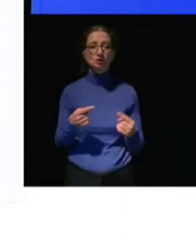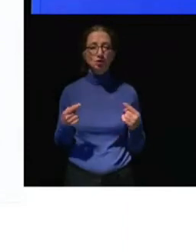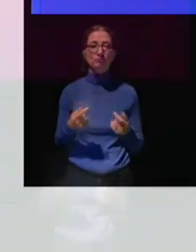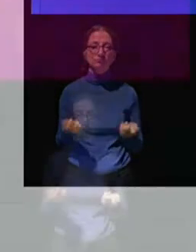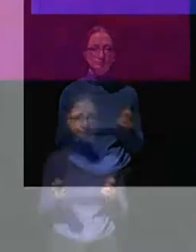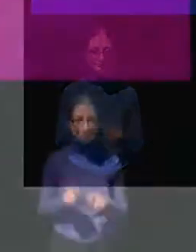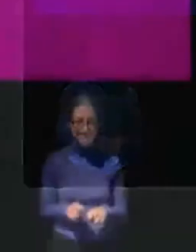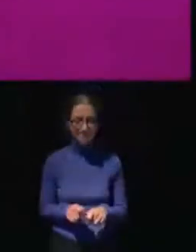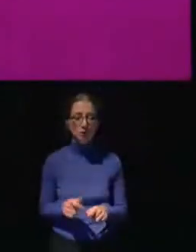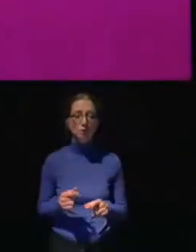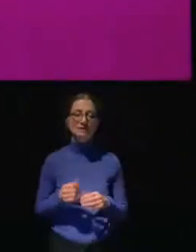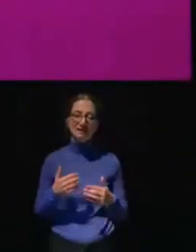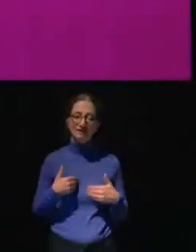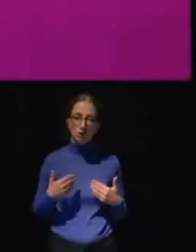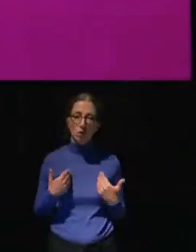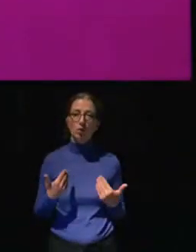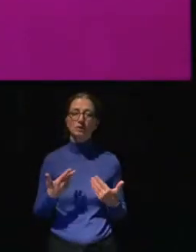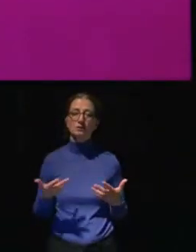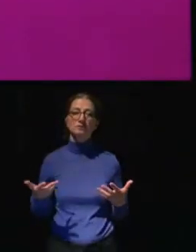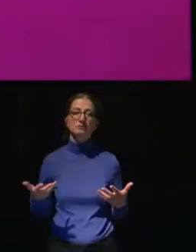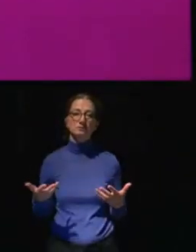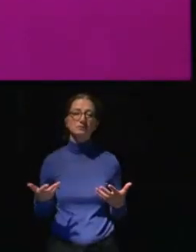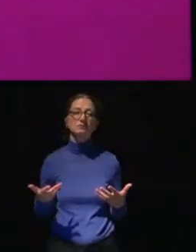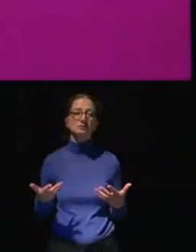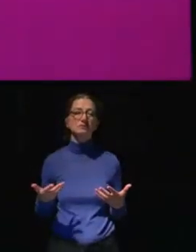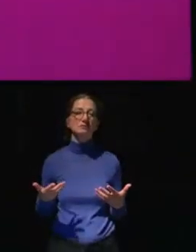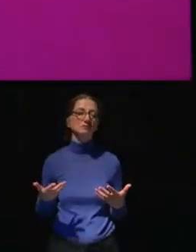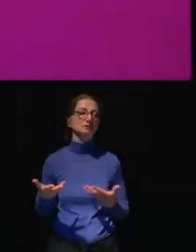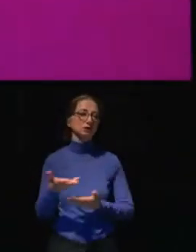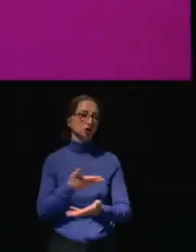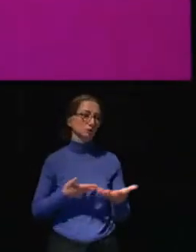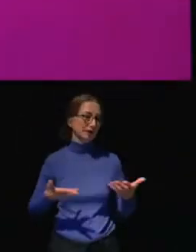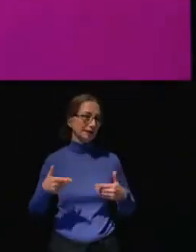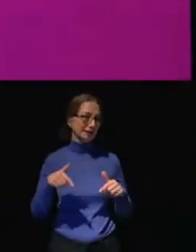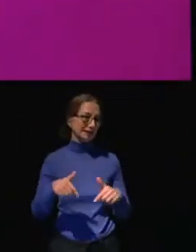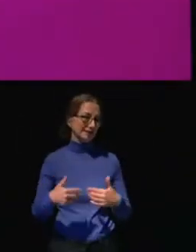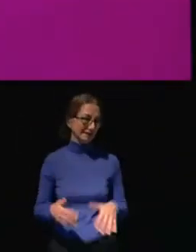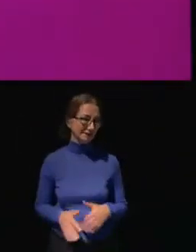freuen uns über die weiteren Gespräche auch dazu. Vielen Dank für Ihre Aufmerksamkeit.